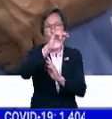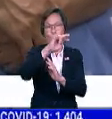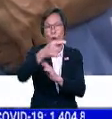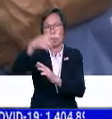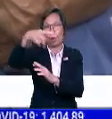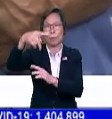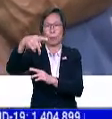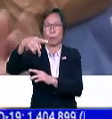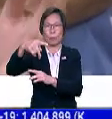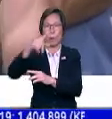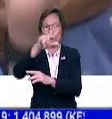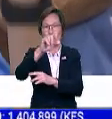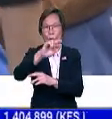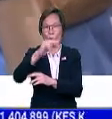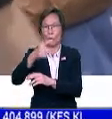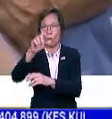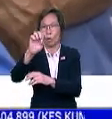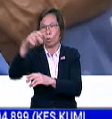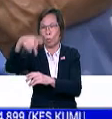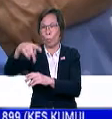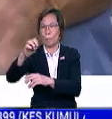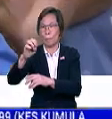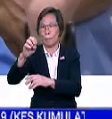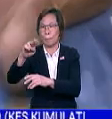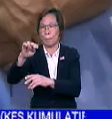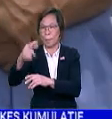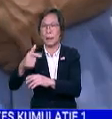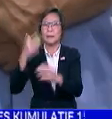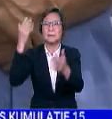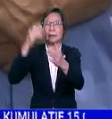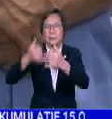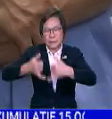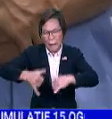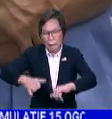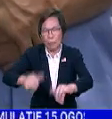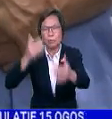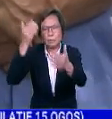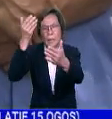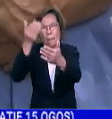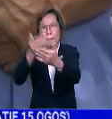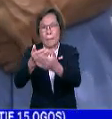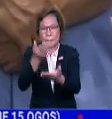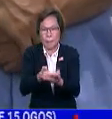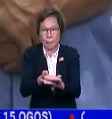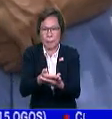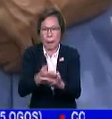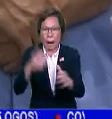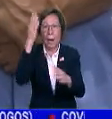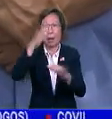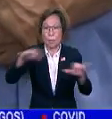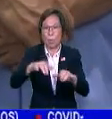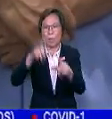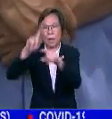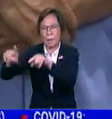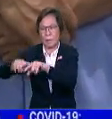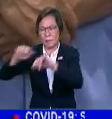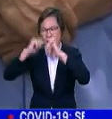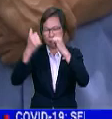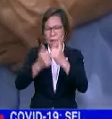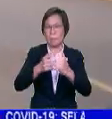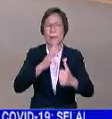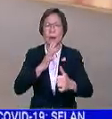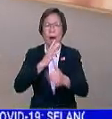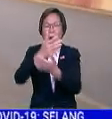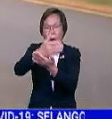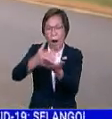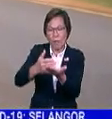Lopeng sambung sehinggalah sehinggalah Kemiri lah, akan dilaksanakan oleh pelbagai agensi. Tambah